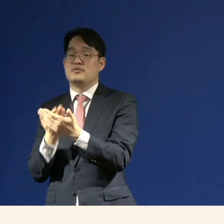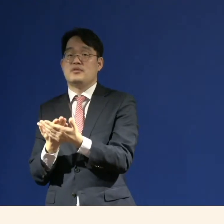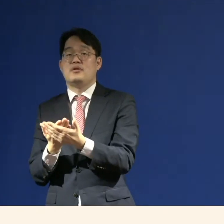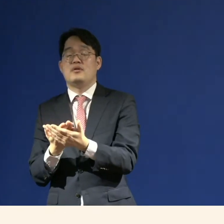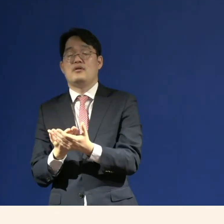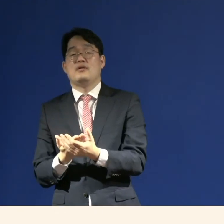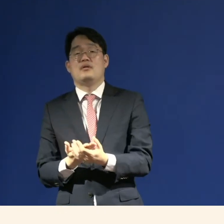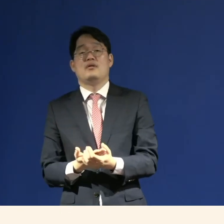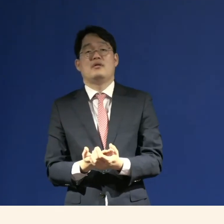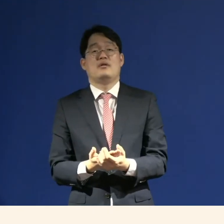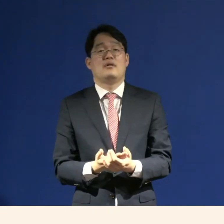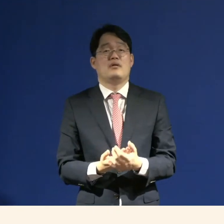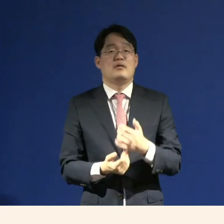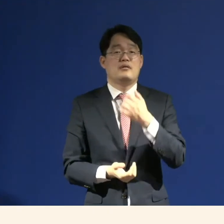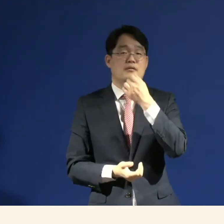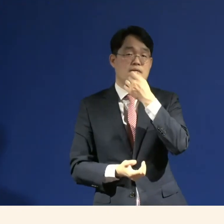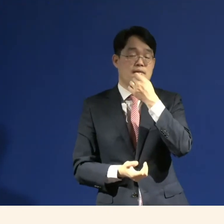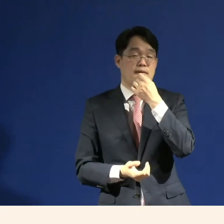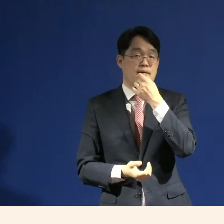하소서.